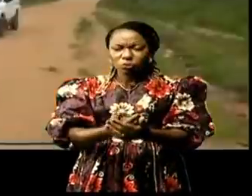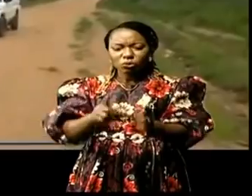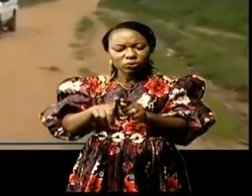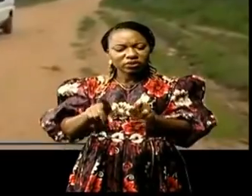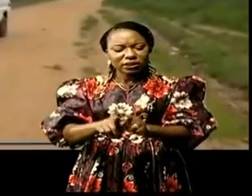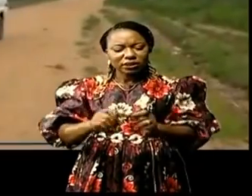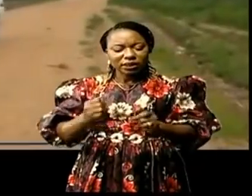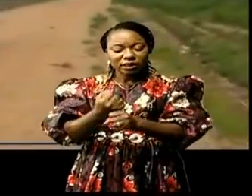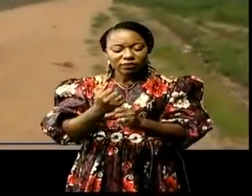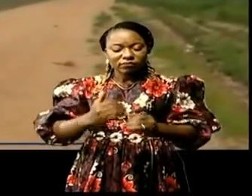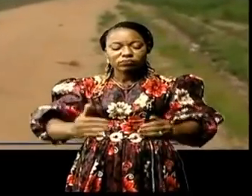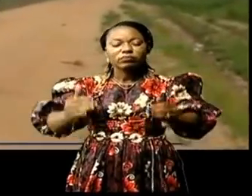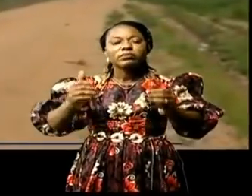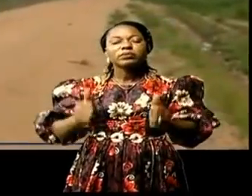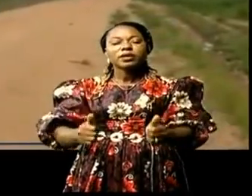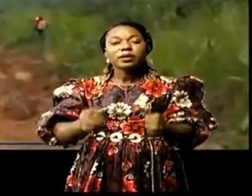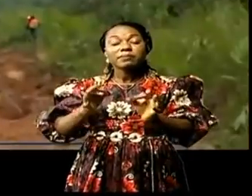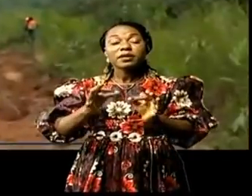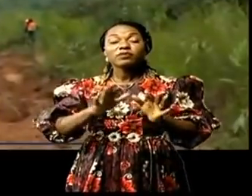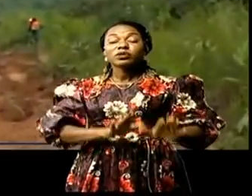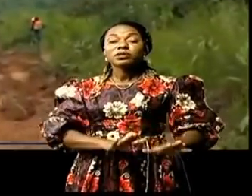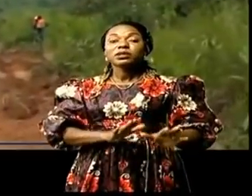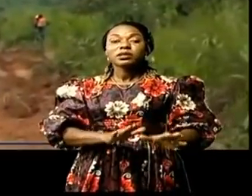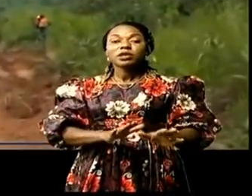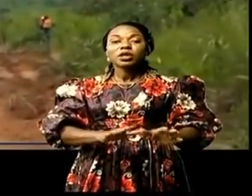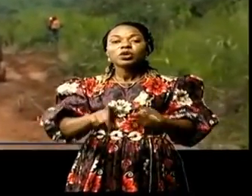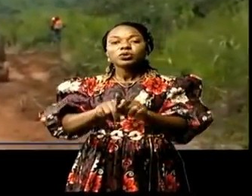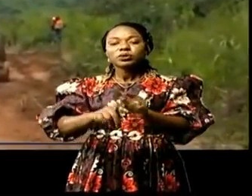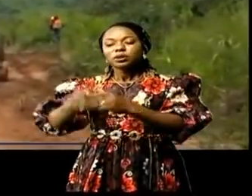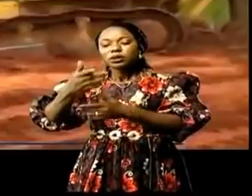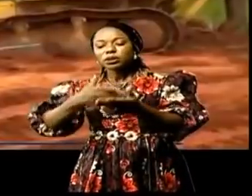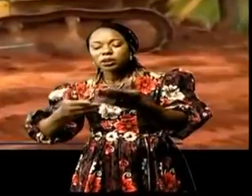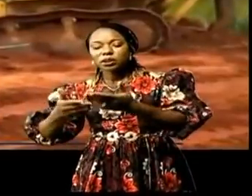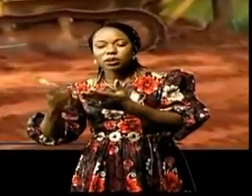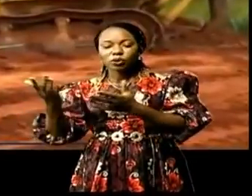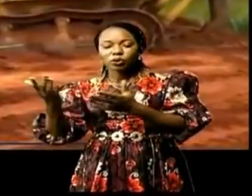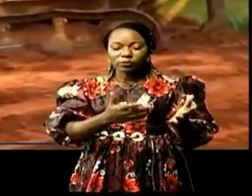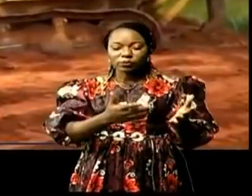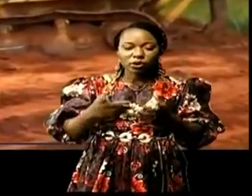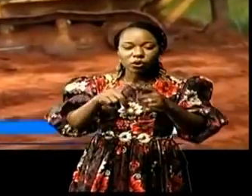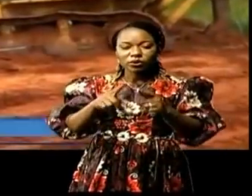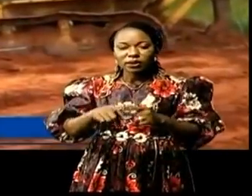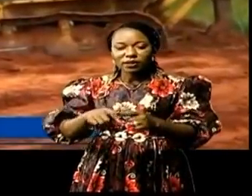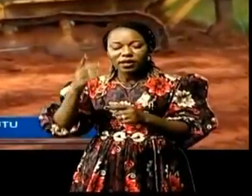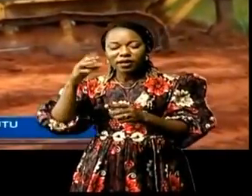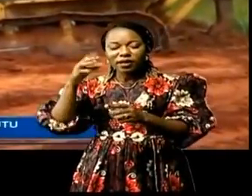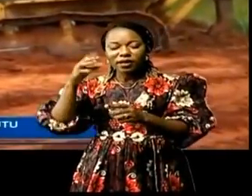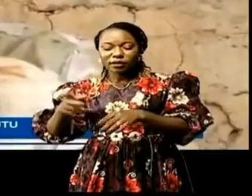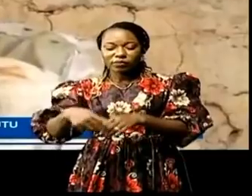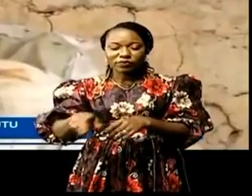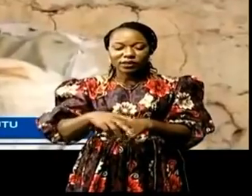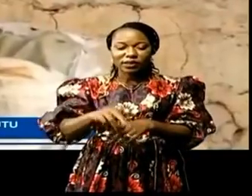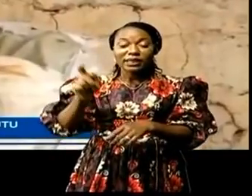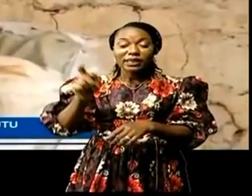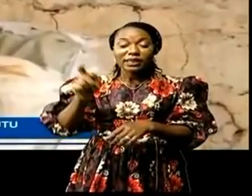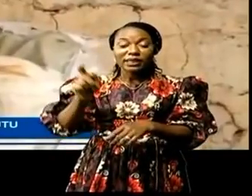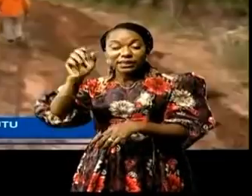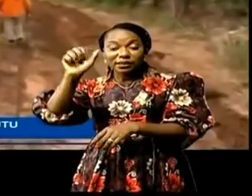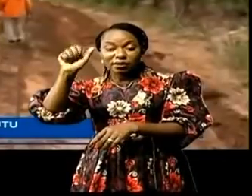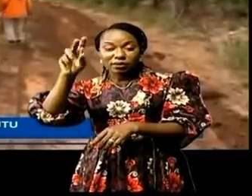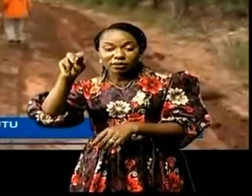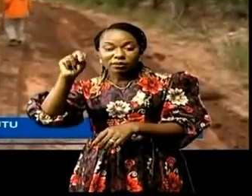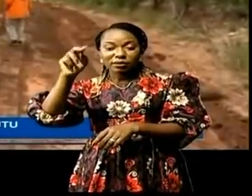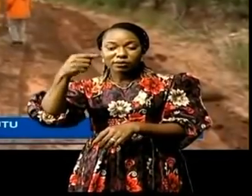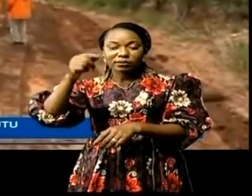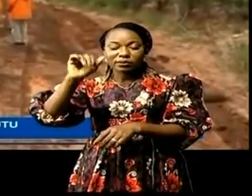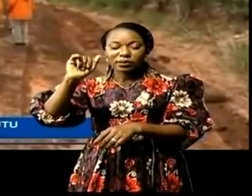bien. Il faut également s'attendre à des échanges commerciaux avec les provinces de Tanganyika et celles du Haut-Katanga